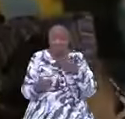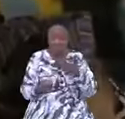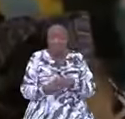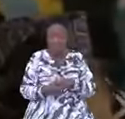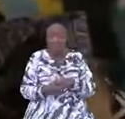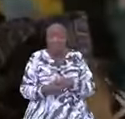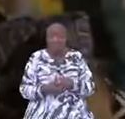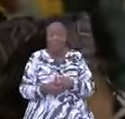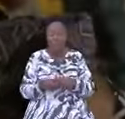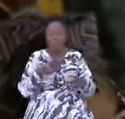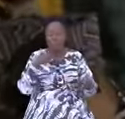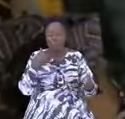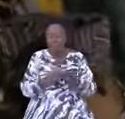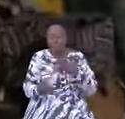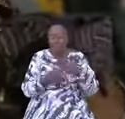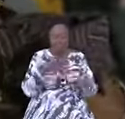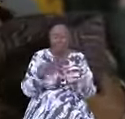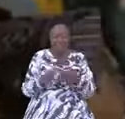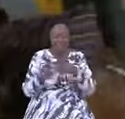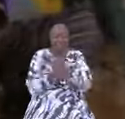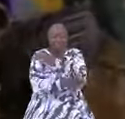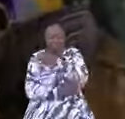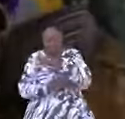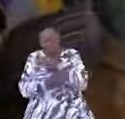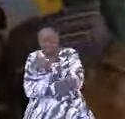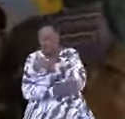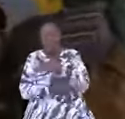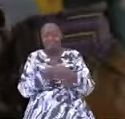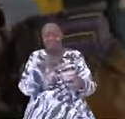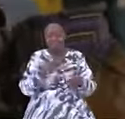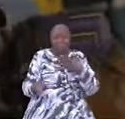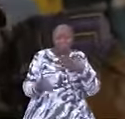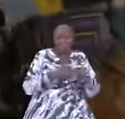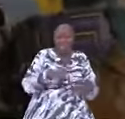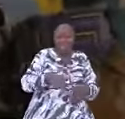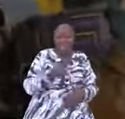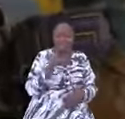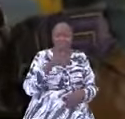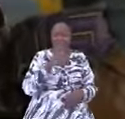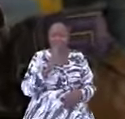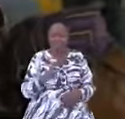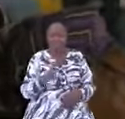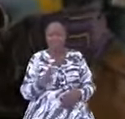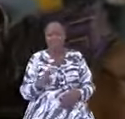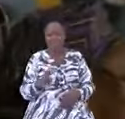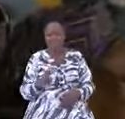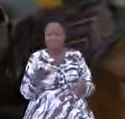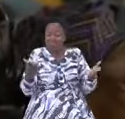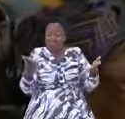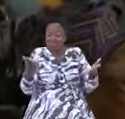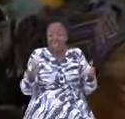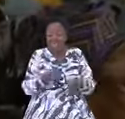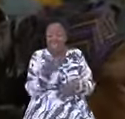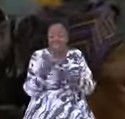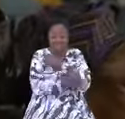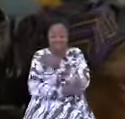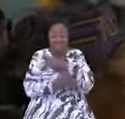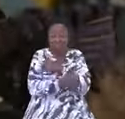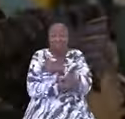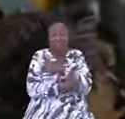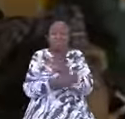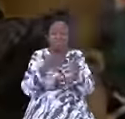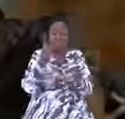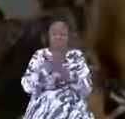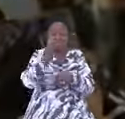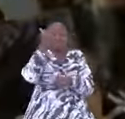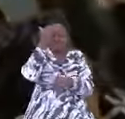conseil mais vous êtes des incroyants ou faisait lever eux mêmes les mêmes problèmes voire commencer à prier est enrichie en afrique dans le monde